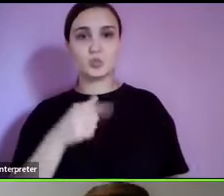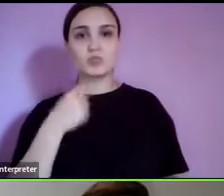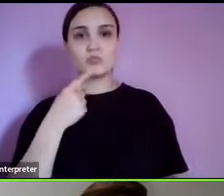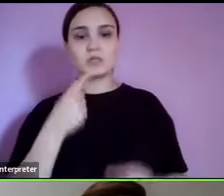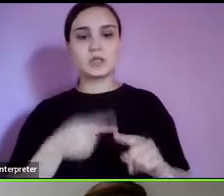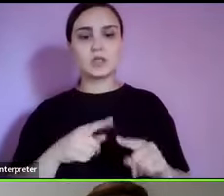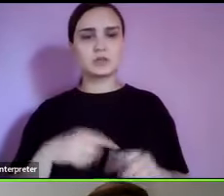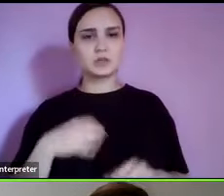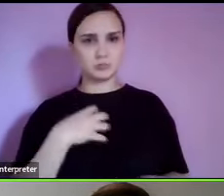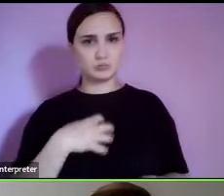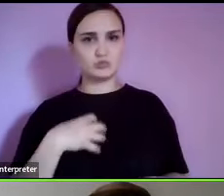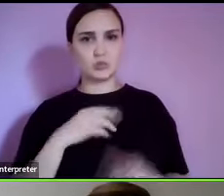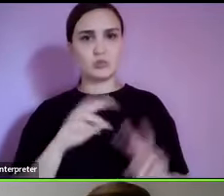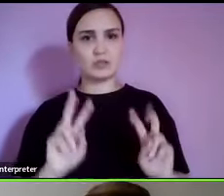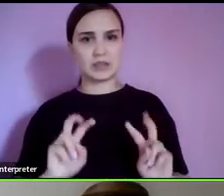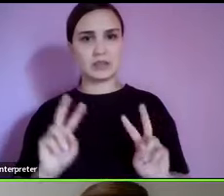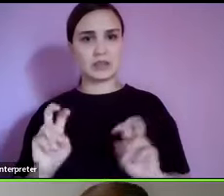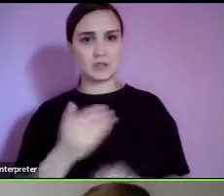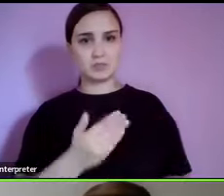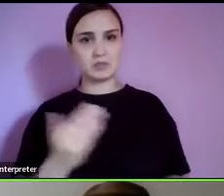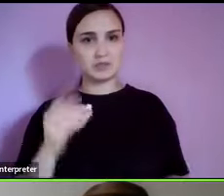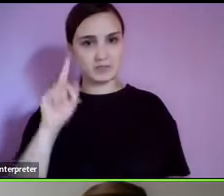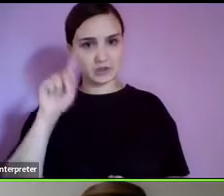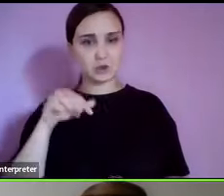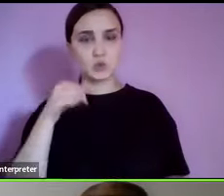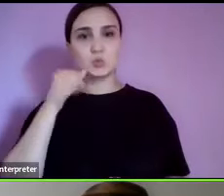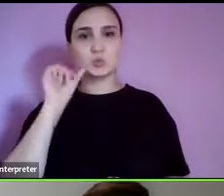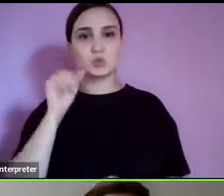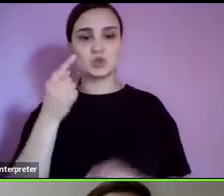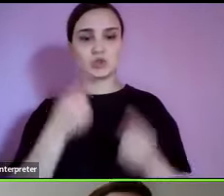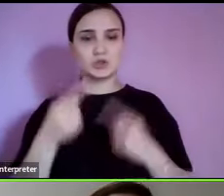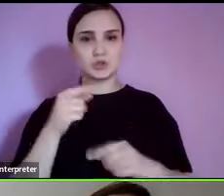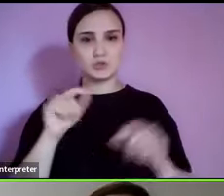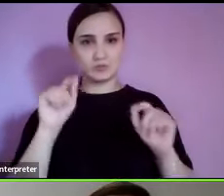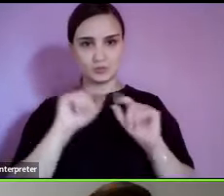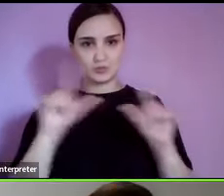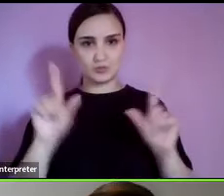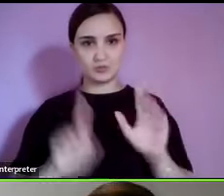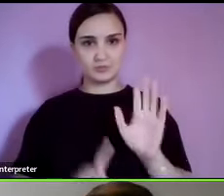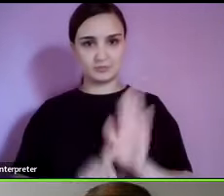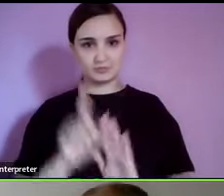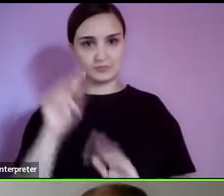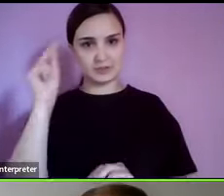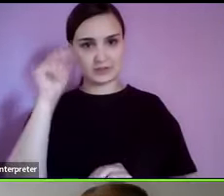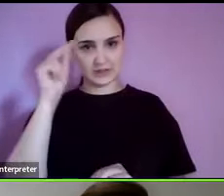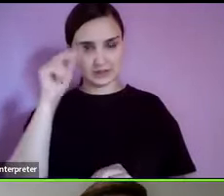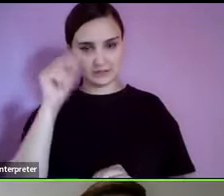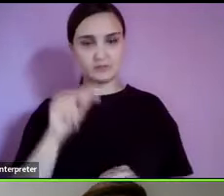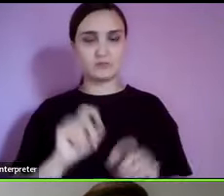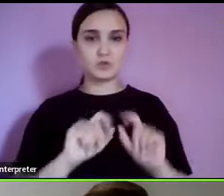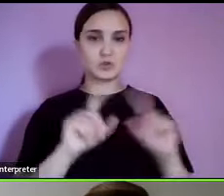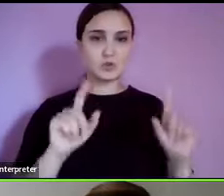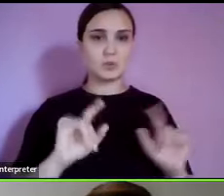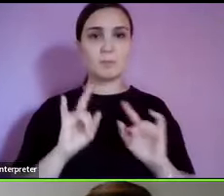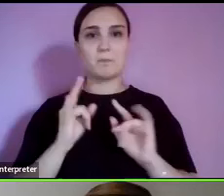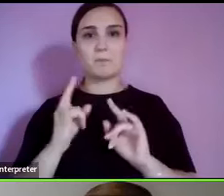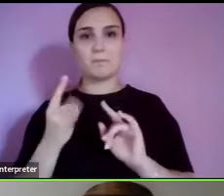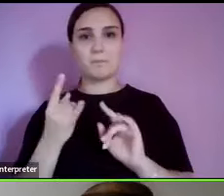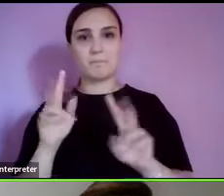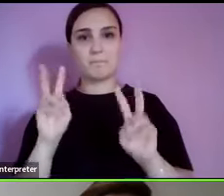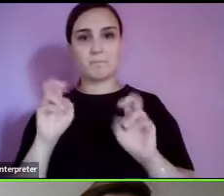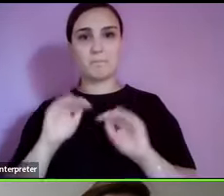აქტუალური თემა. მოგეხსენებათ, რომ გუშინ განახლდა სასწავლო პროცესი სკოლებსა და ბაღებში და ყველას